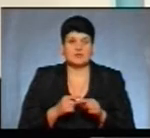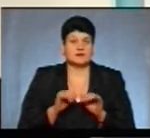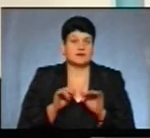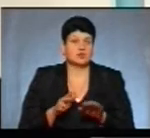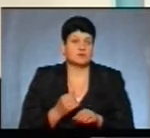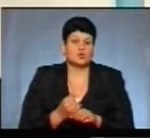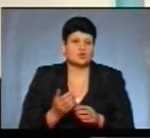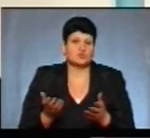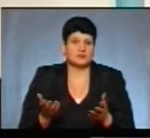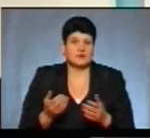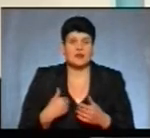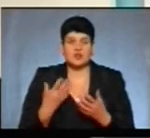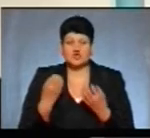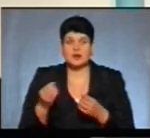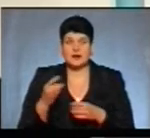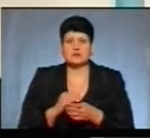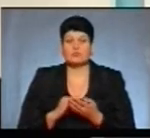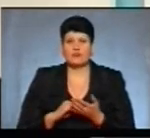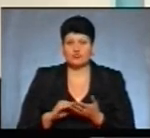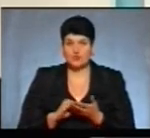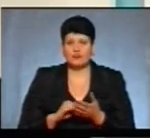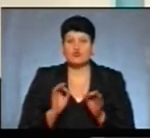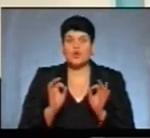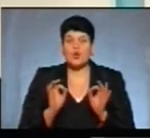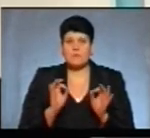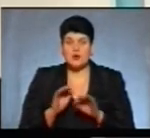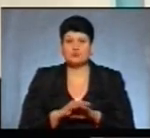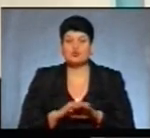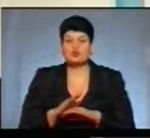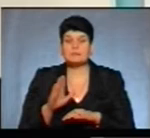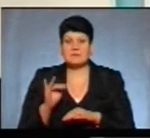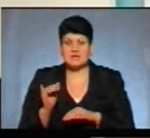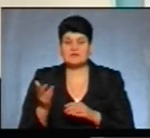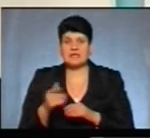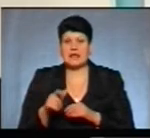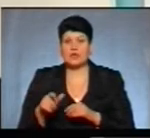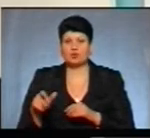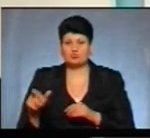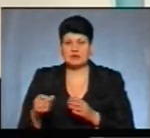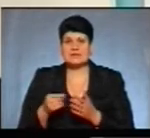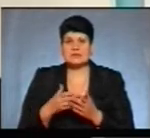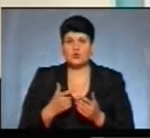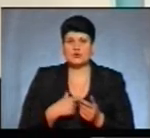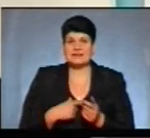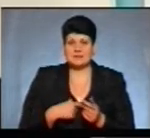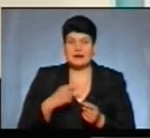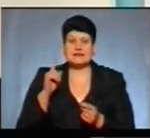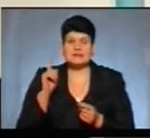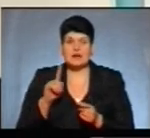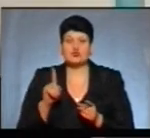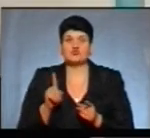працює. Але я ще раз повторююся, в нормальному суспільстві, де люди цінують себе і знають, що